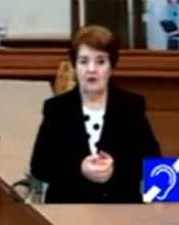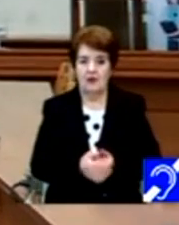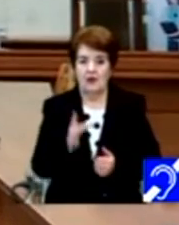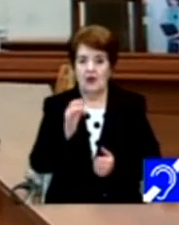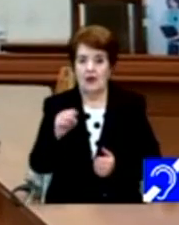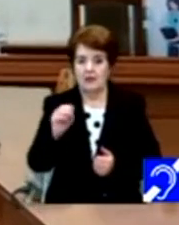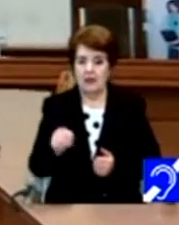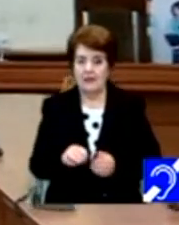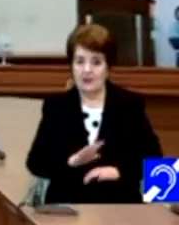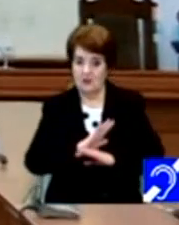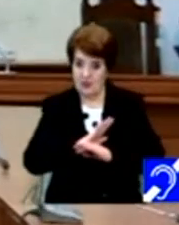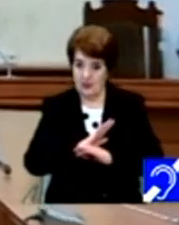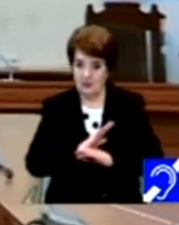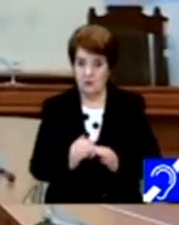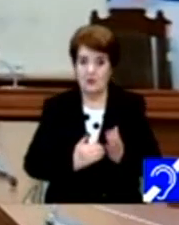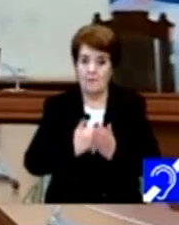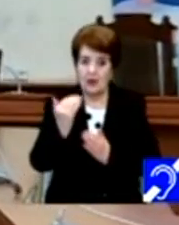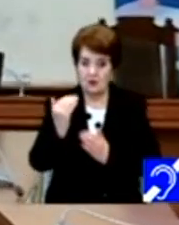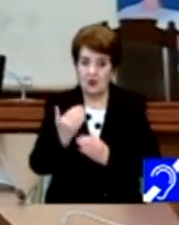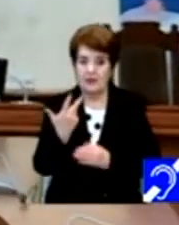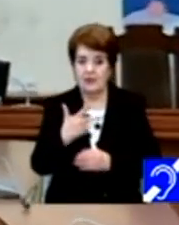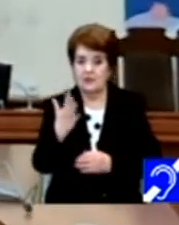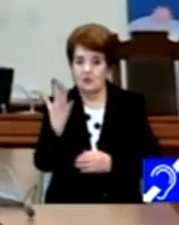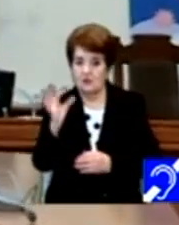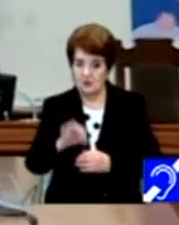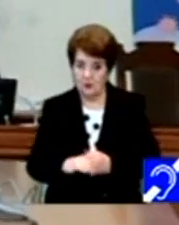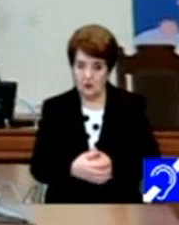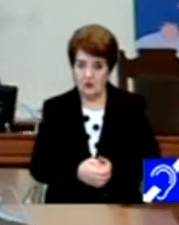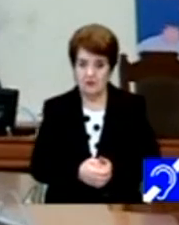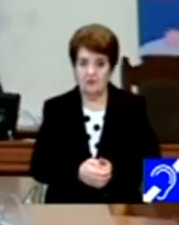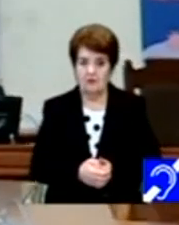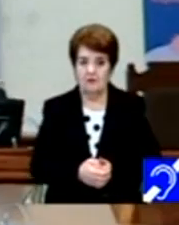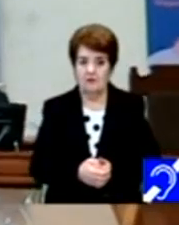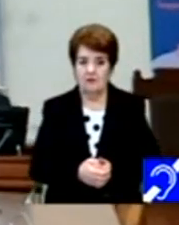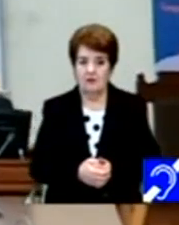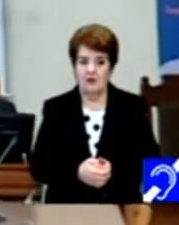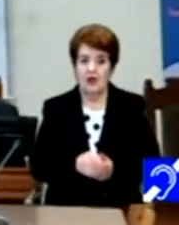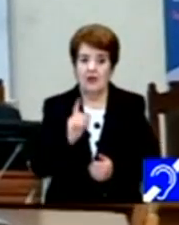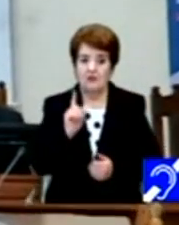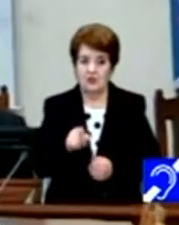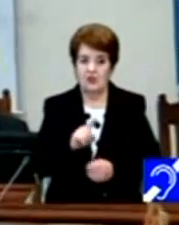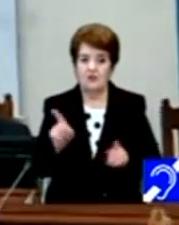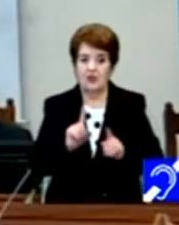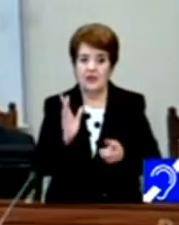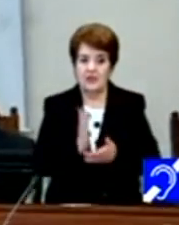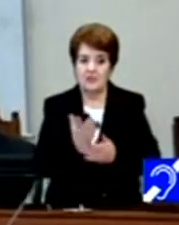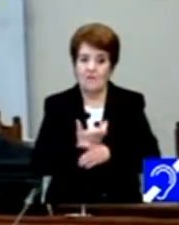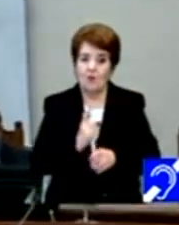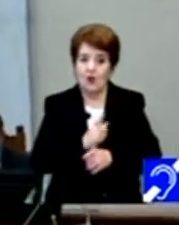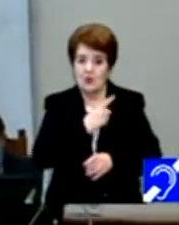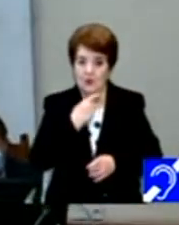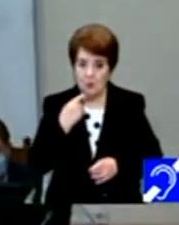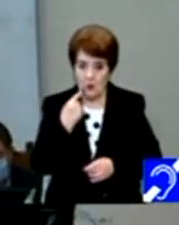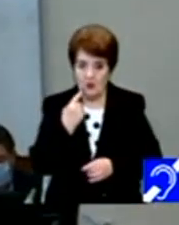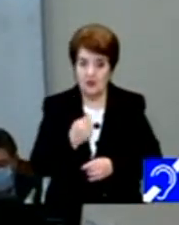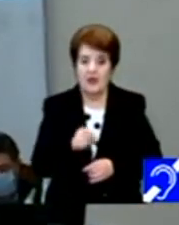rata deceselor s-a majorat cu 35%, ceea ce este foarte mult,